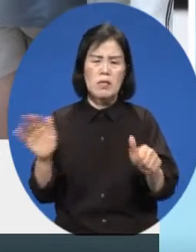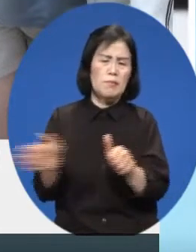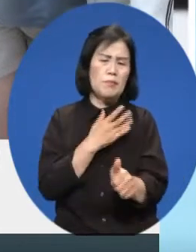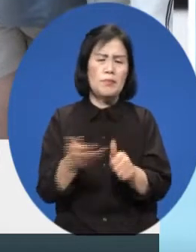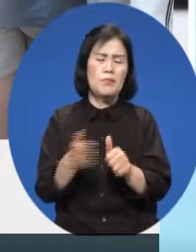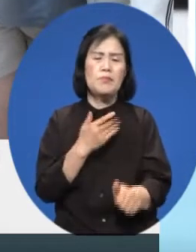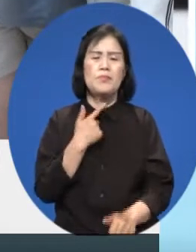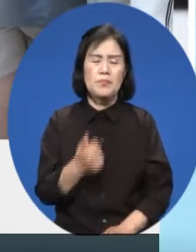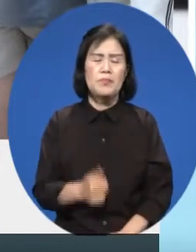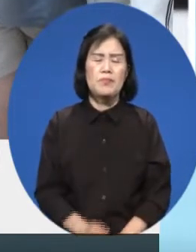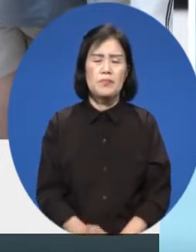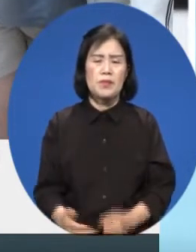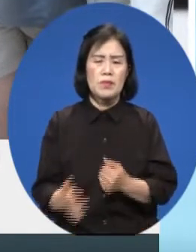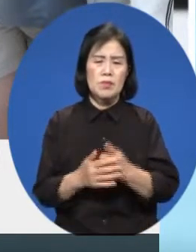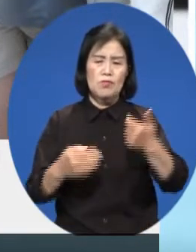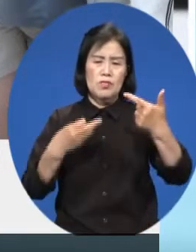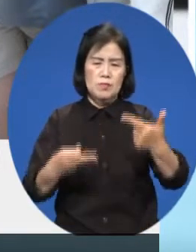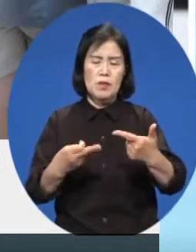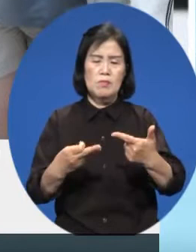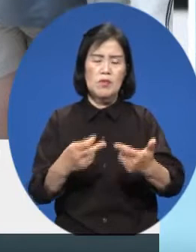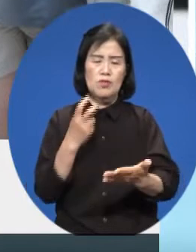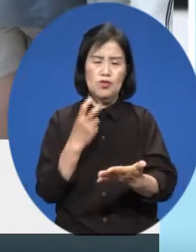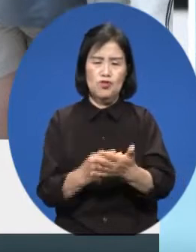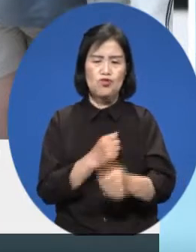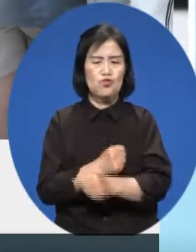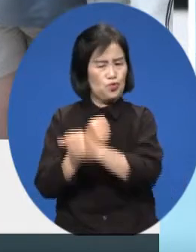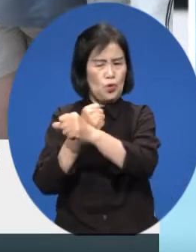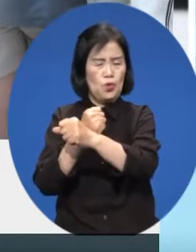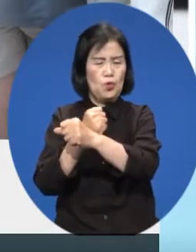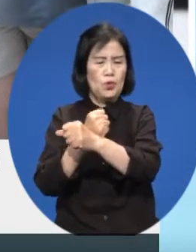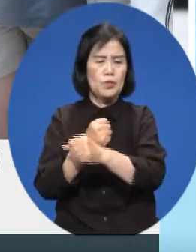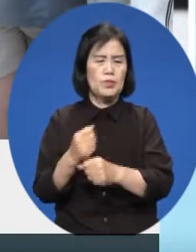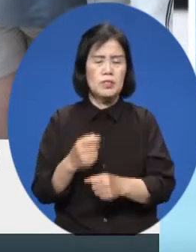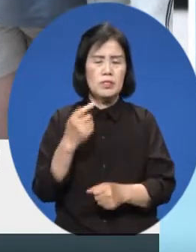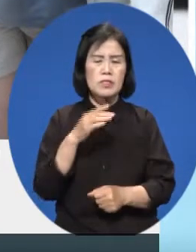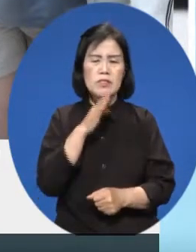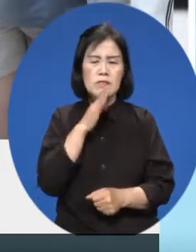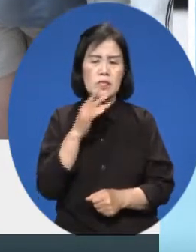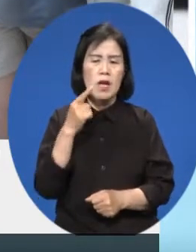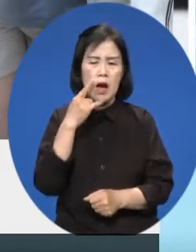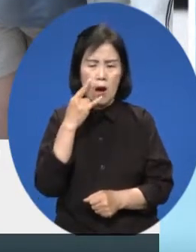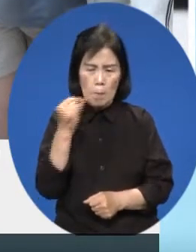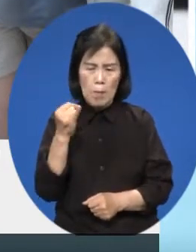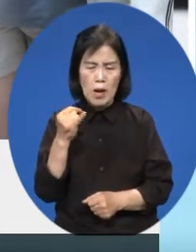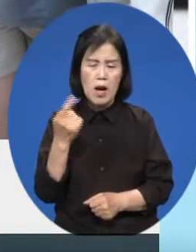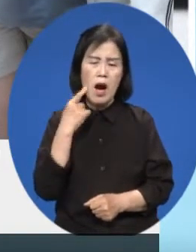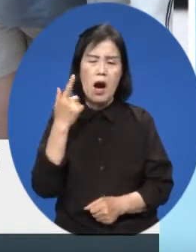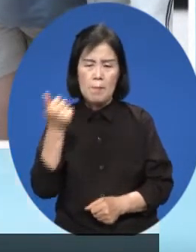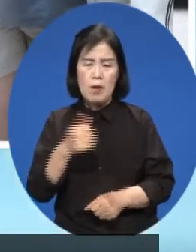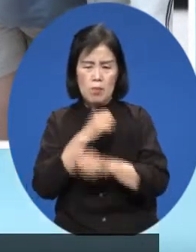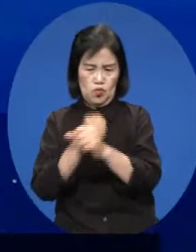상황이고요 결국 13일 법원에 구성 10 영장이 발부 되면서 개복치 뭐 모두 지금 둘다 구속이 된 상태입니다